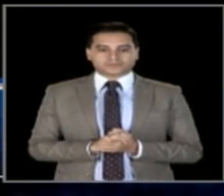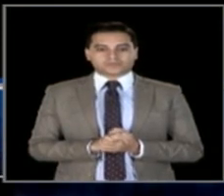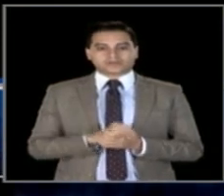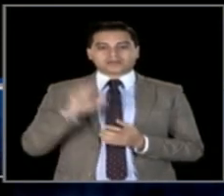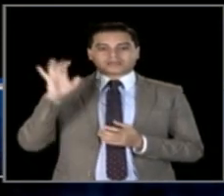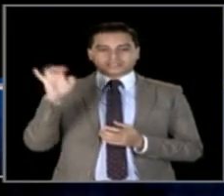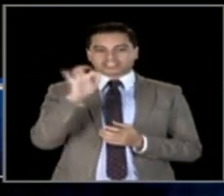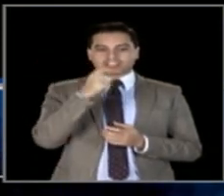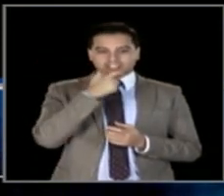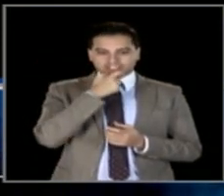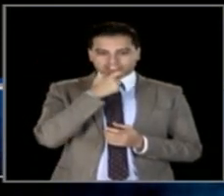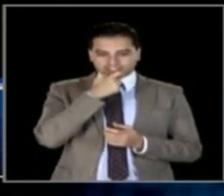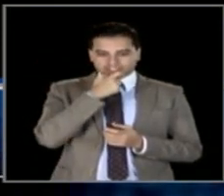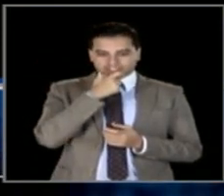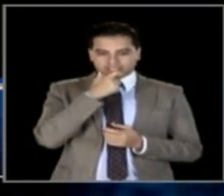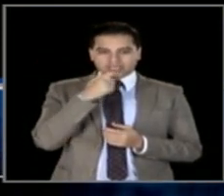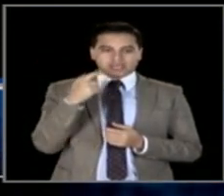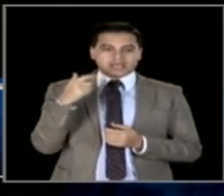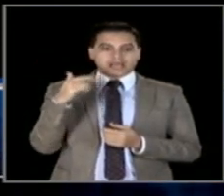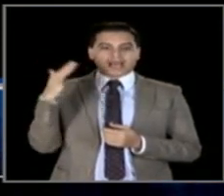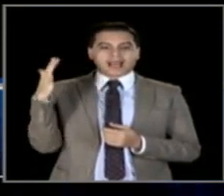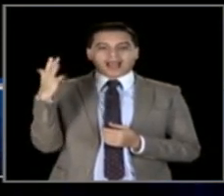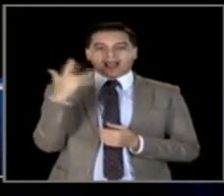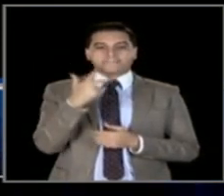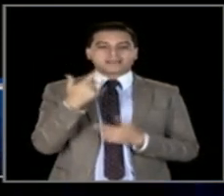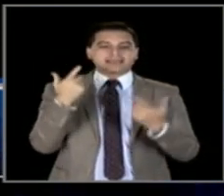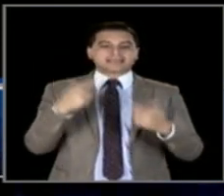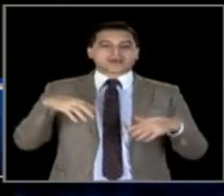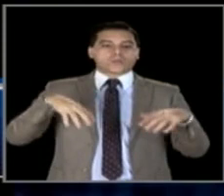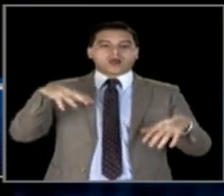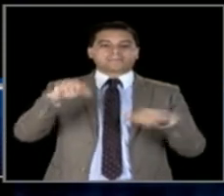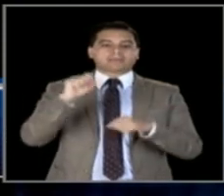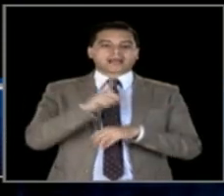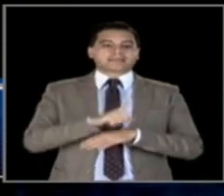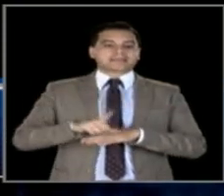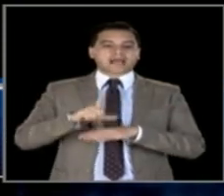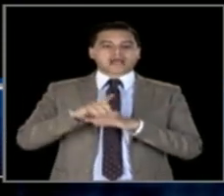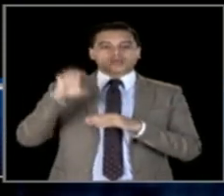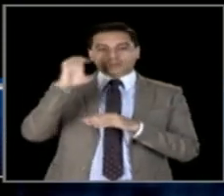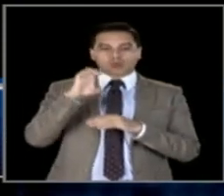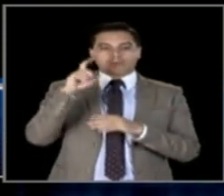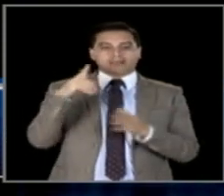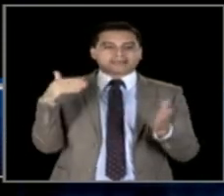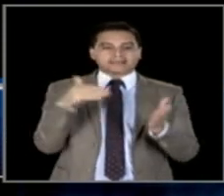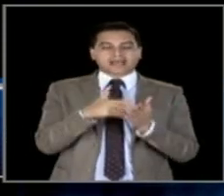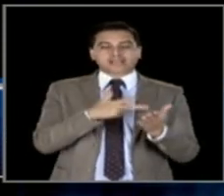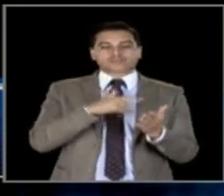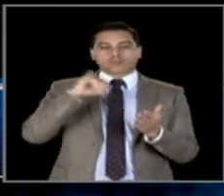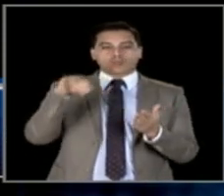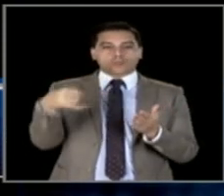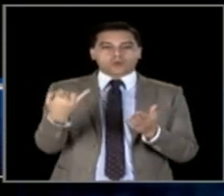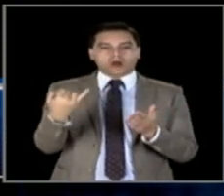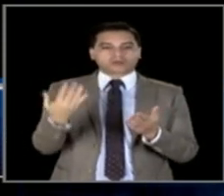وفقا للأبجدية الإنجليزية، كم عدد دول الاتحاد الأوروبي التي تنتهي